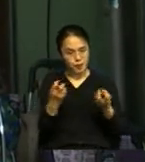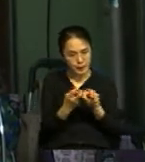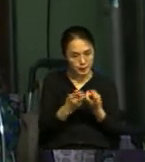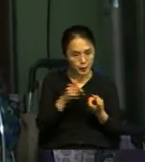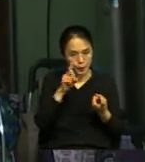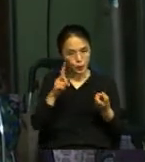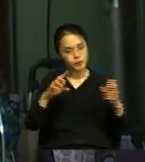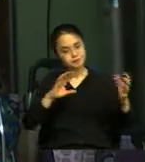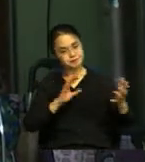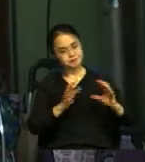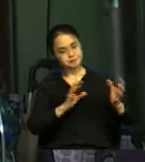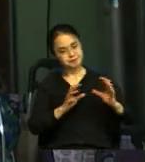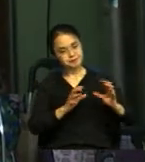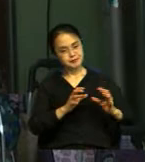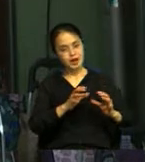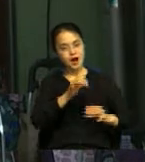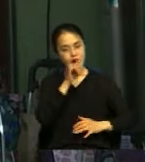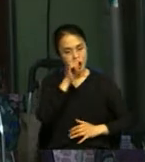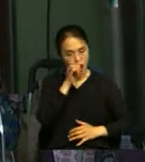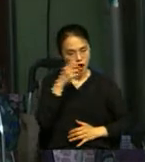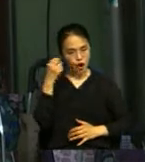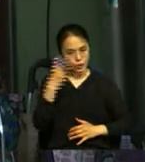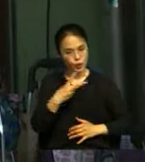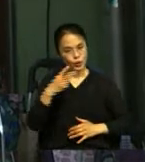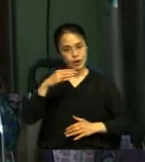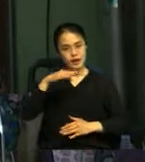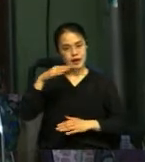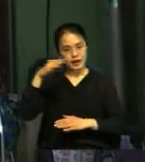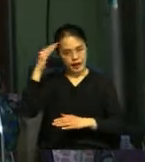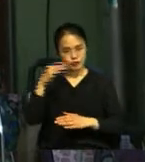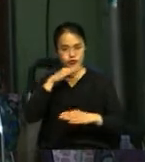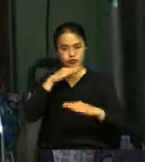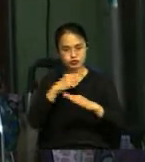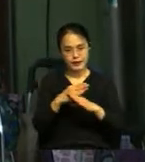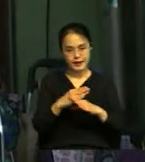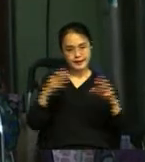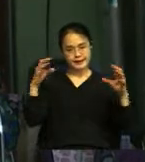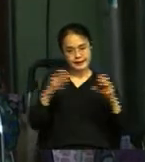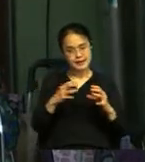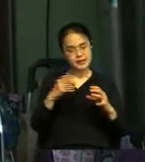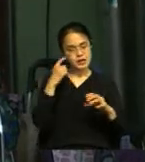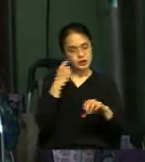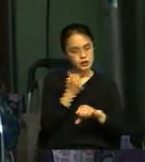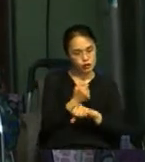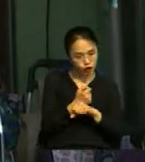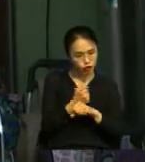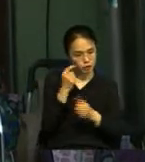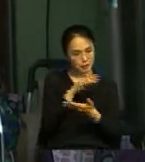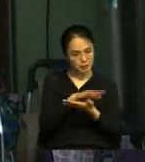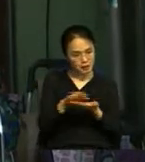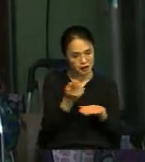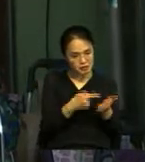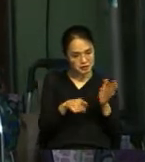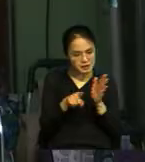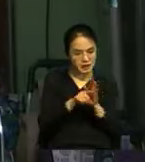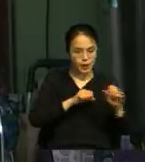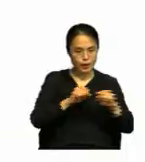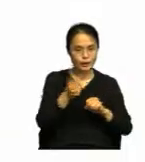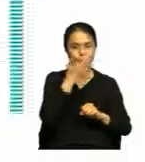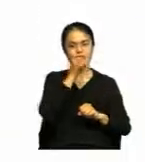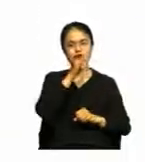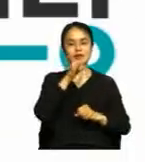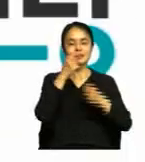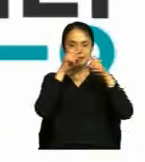모여서 우리의 지금 이질적인 그런 문화와 교육 이런 것들을 같이 연구하고 공부하는 그런 장이 될